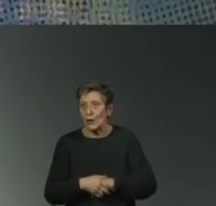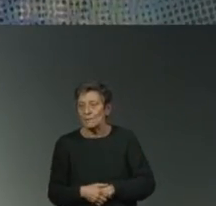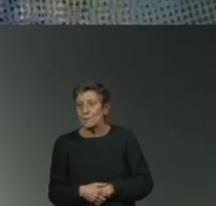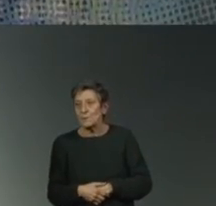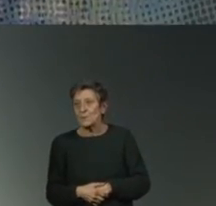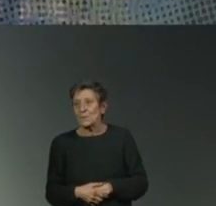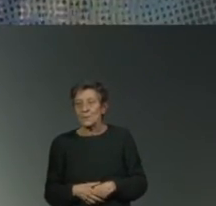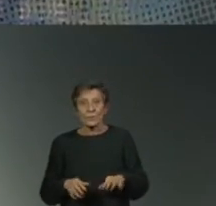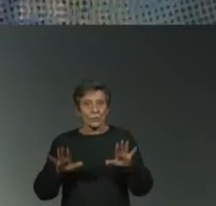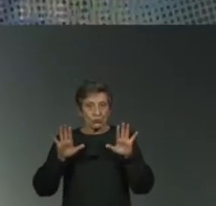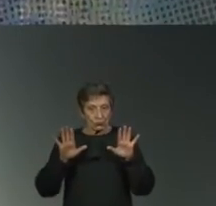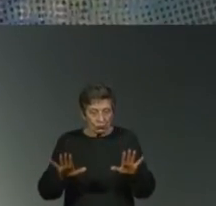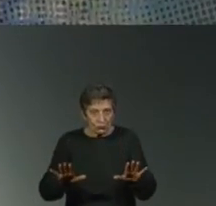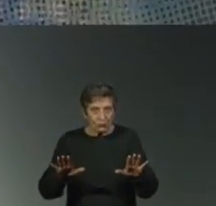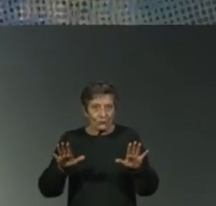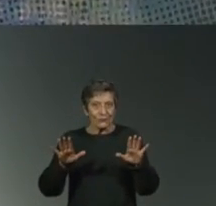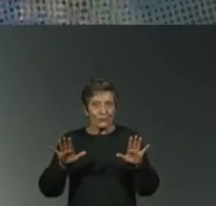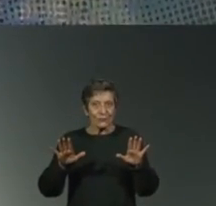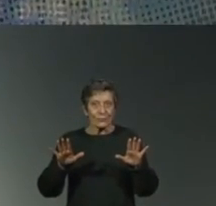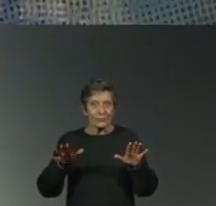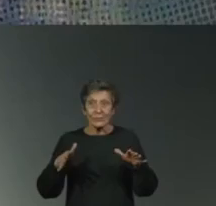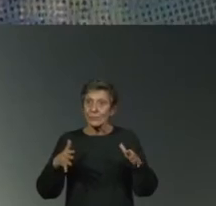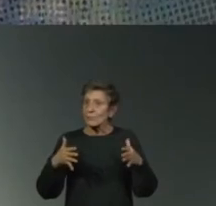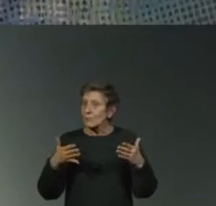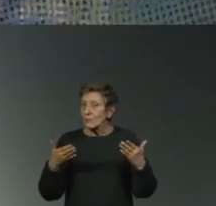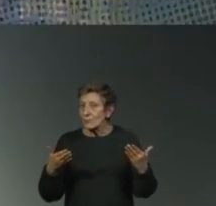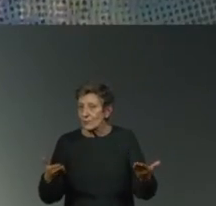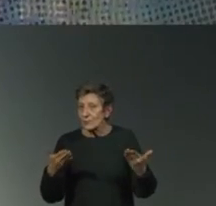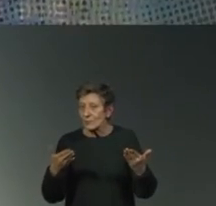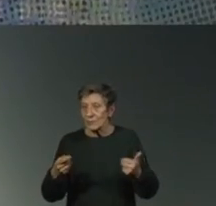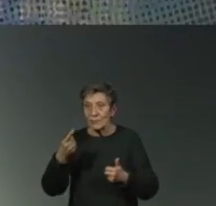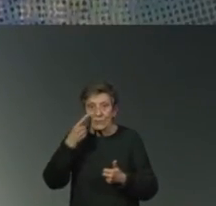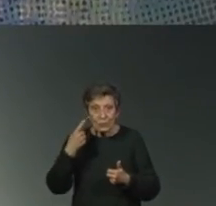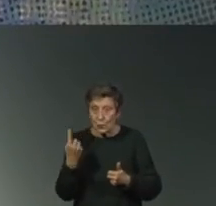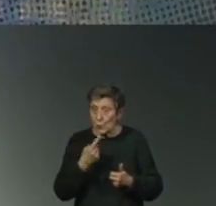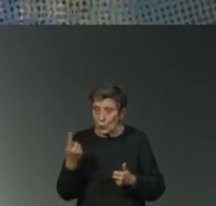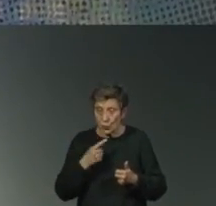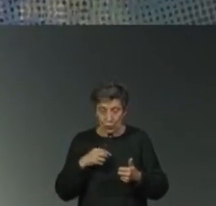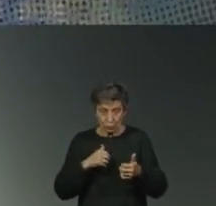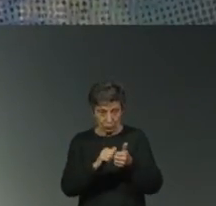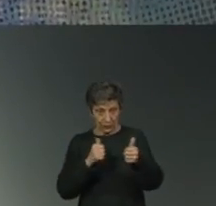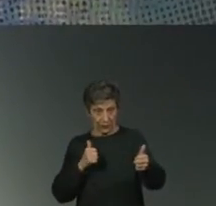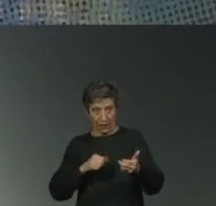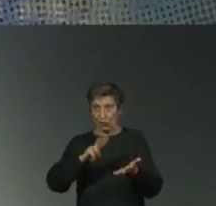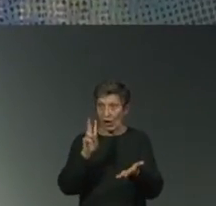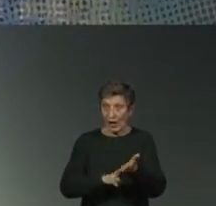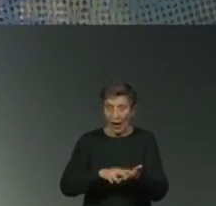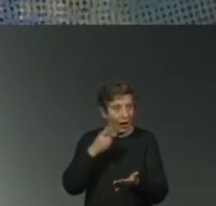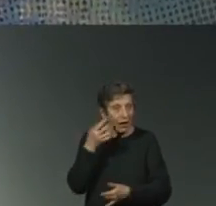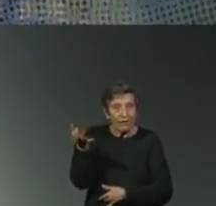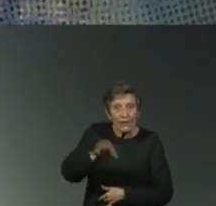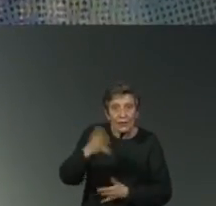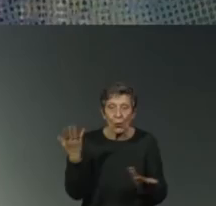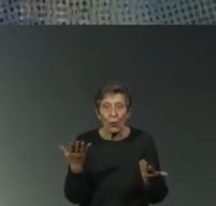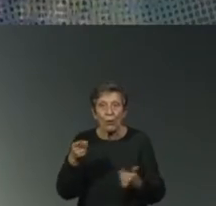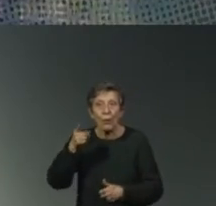Et on voit en permanence l'écart qu'il y a entre le réel et la fiction, puisqu'on pourrait dire que Suzanne,